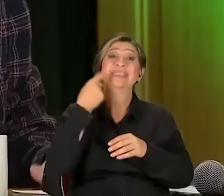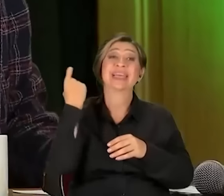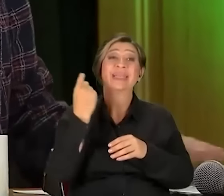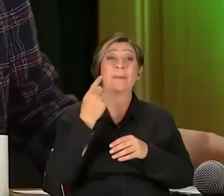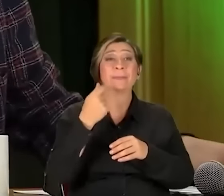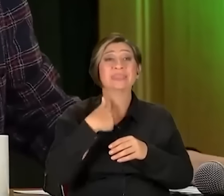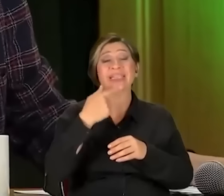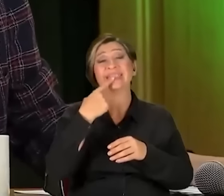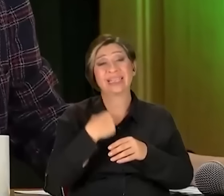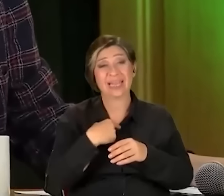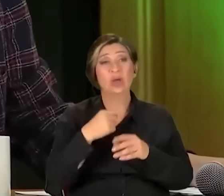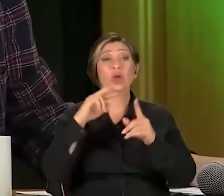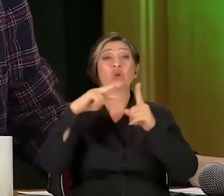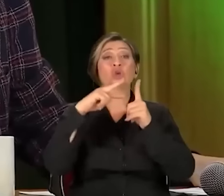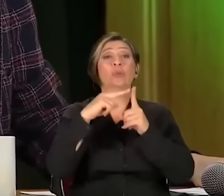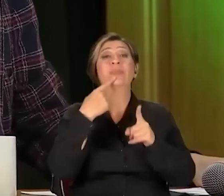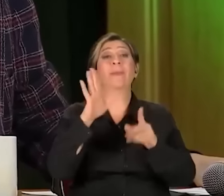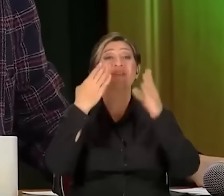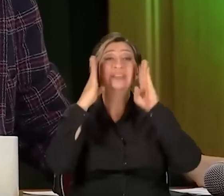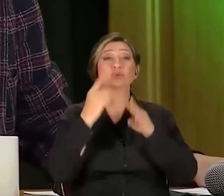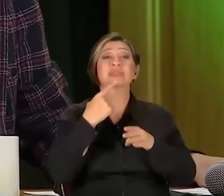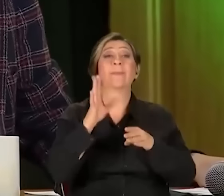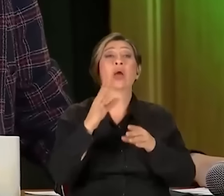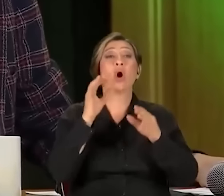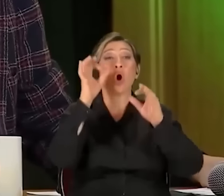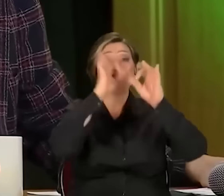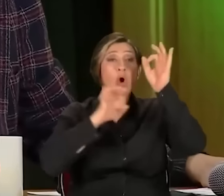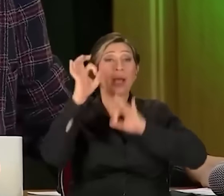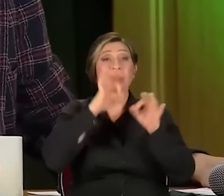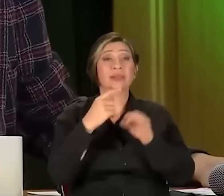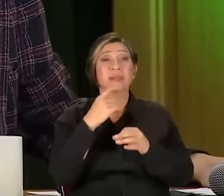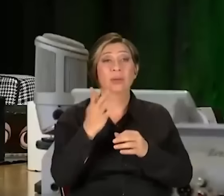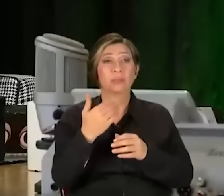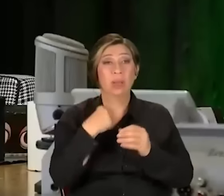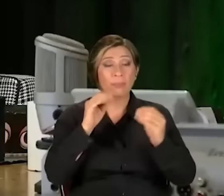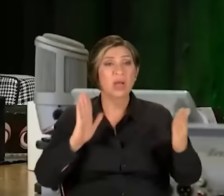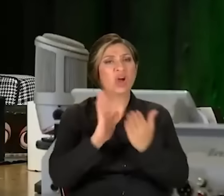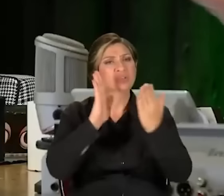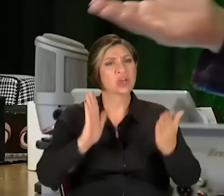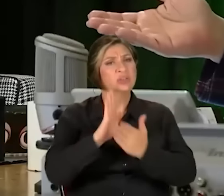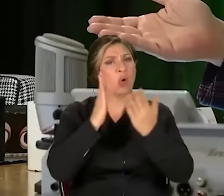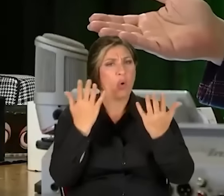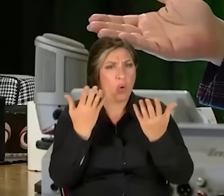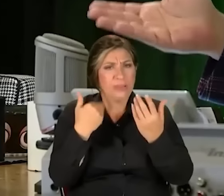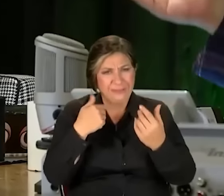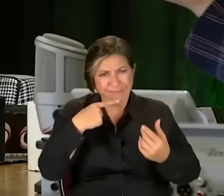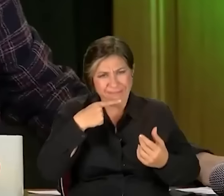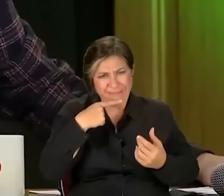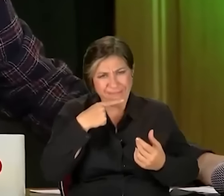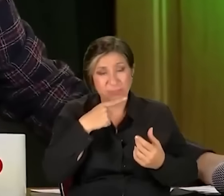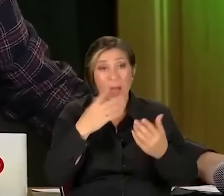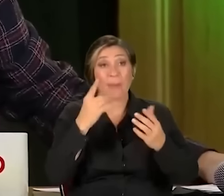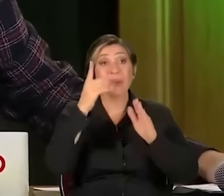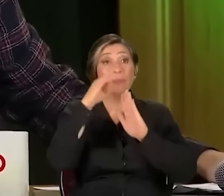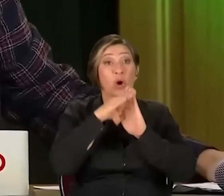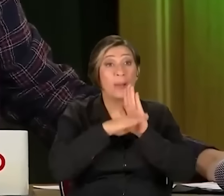O çok eskidendi. Bir ara bize dediler ki YouTube demeyin, Facebook demeyin, hatta Google demeyin. Ben buna hep itiraz ettim. Uymaya çalıştık. Ya